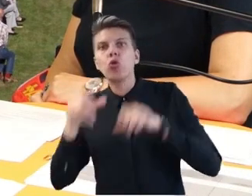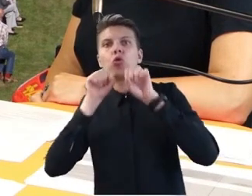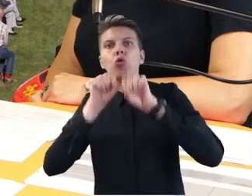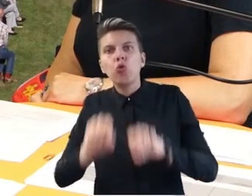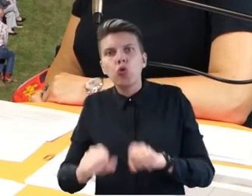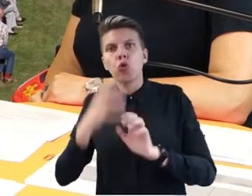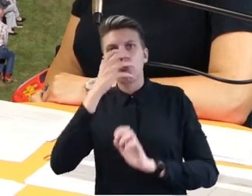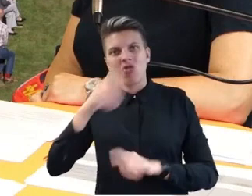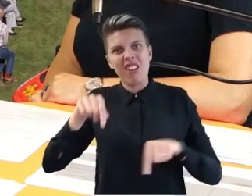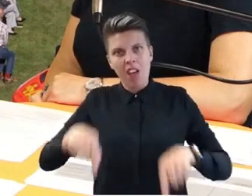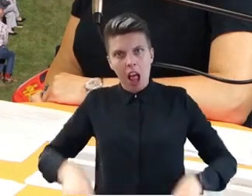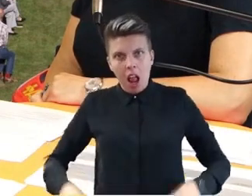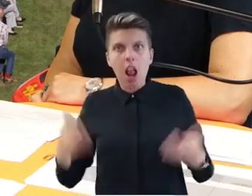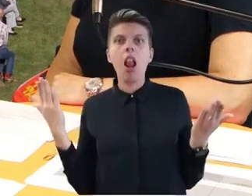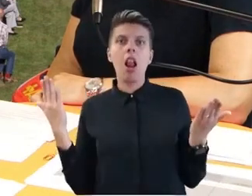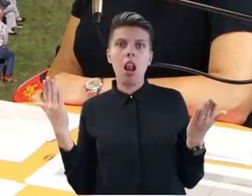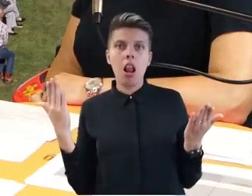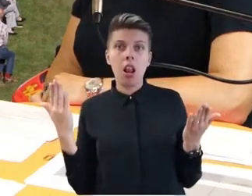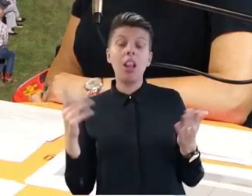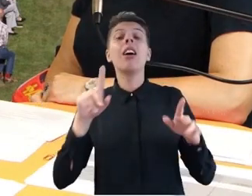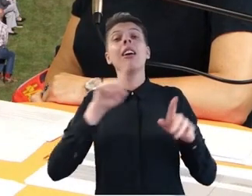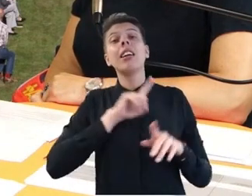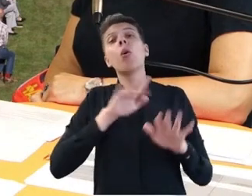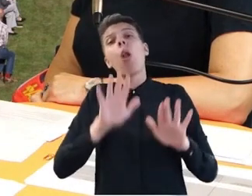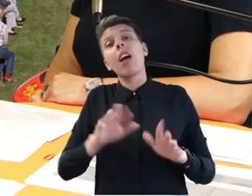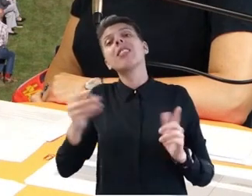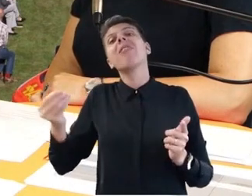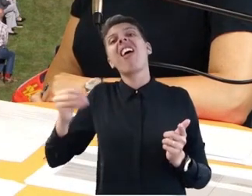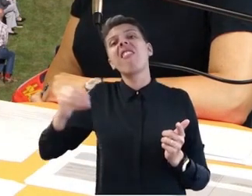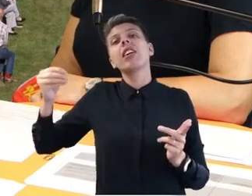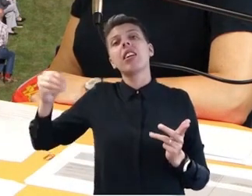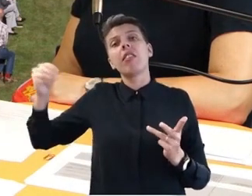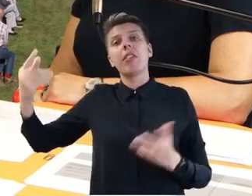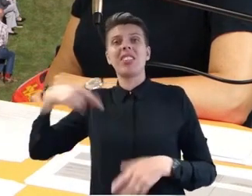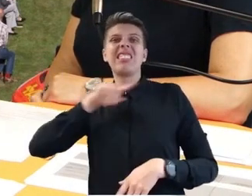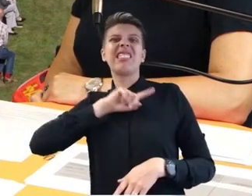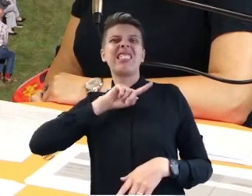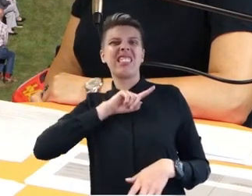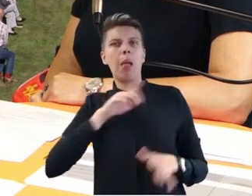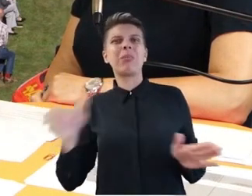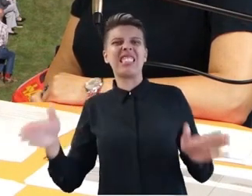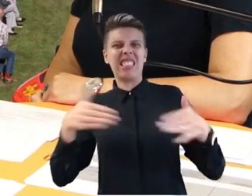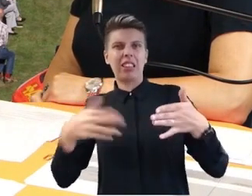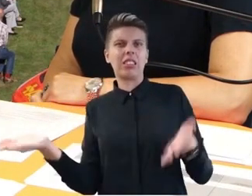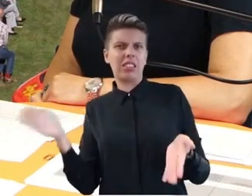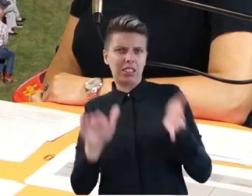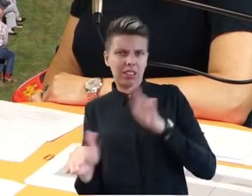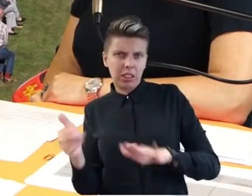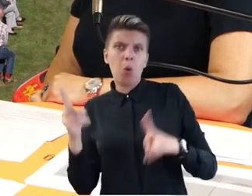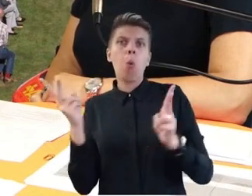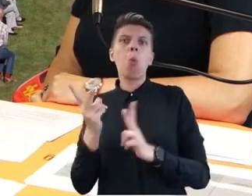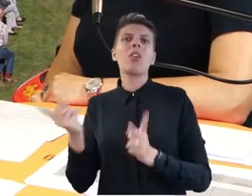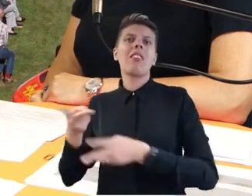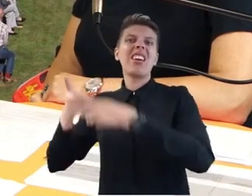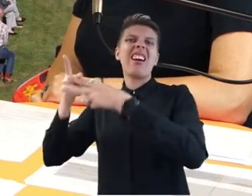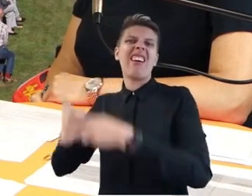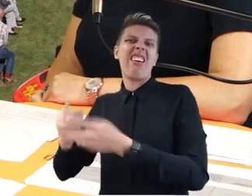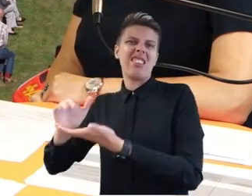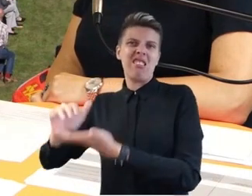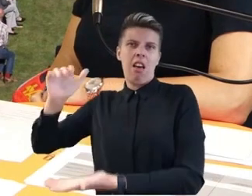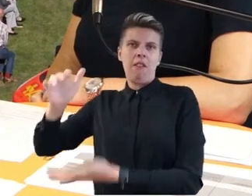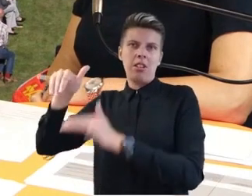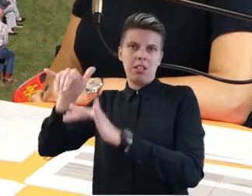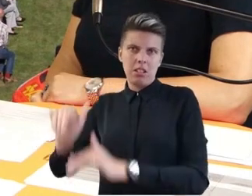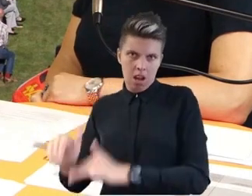das zu erweitern auch um einen selbst hilfe set und entsprechend auch reserve vorzuhalten über diese